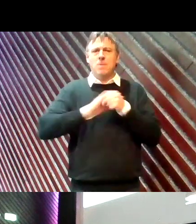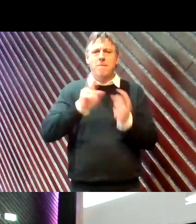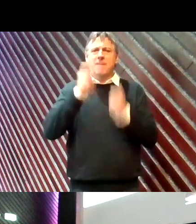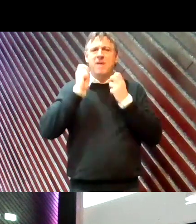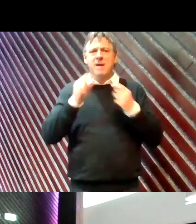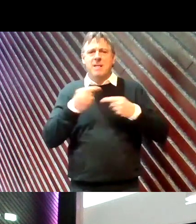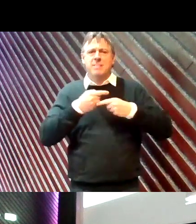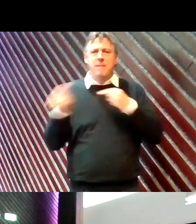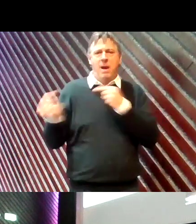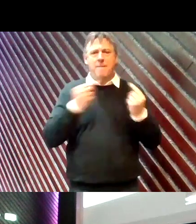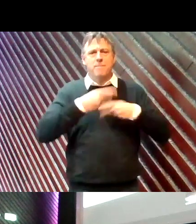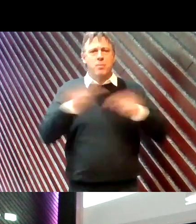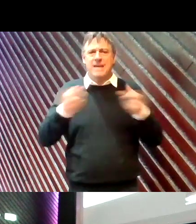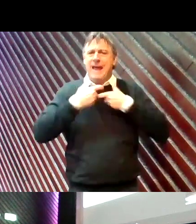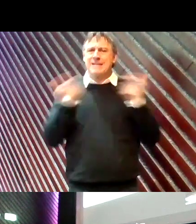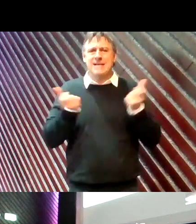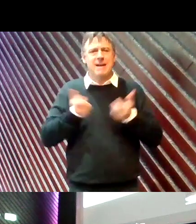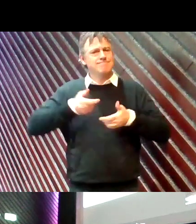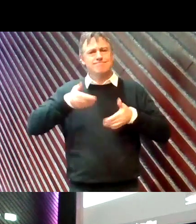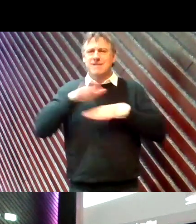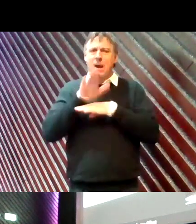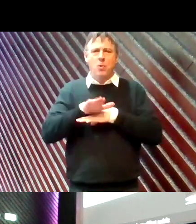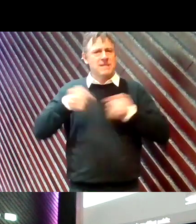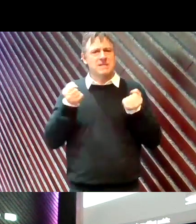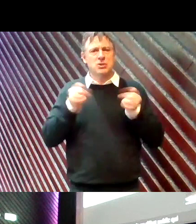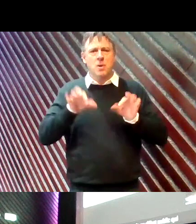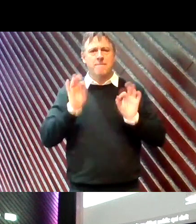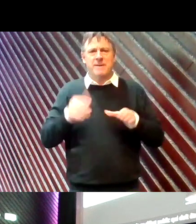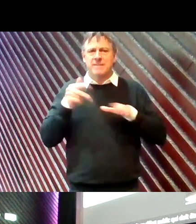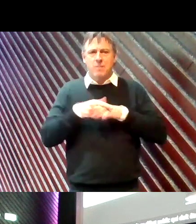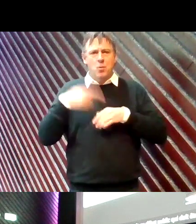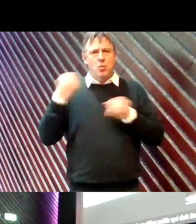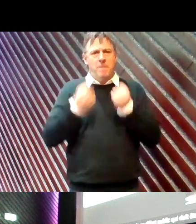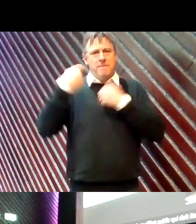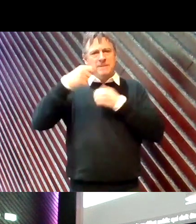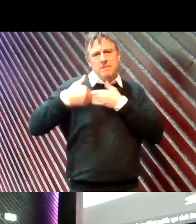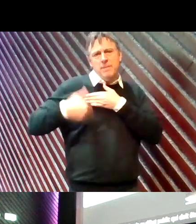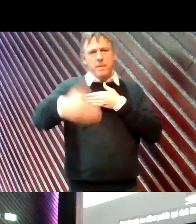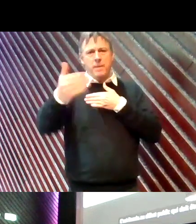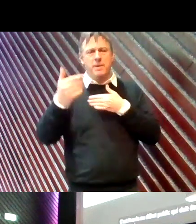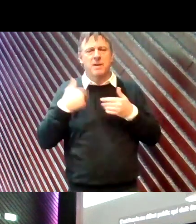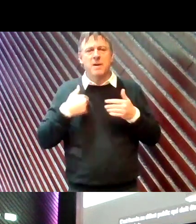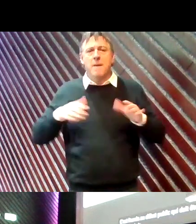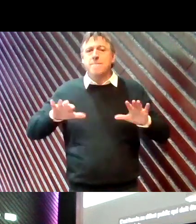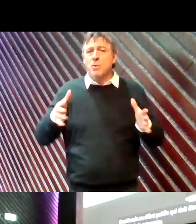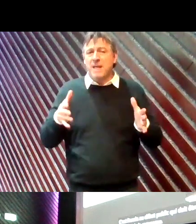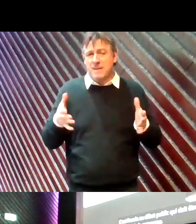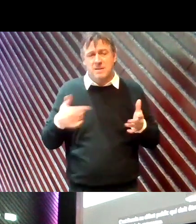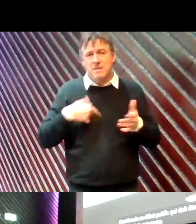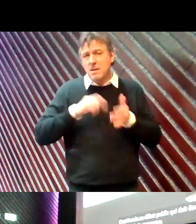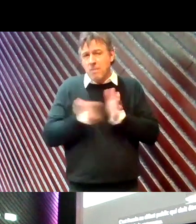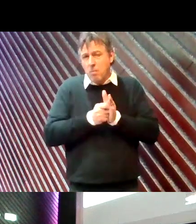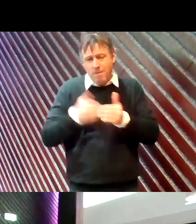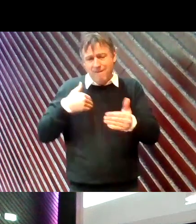au débat public soit garanti dès maintenant, dès le début de la campagne et que elle signifie peut-être à